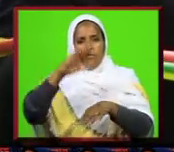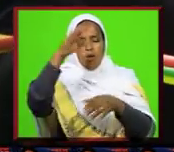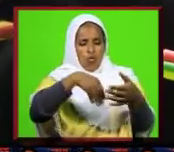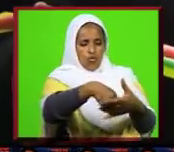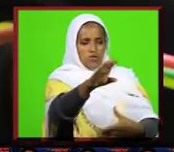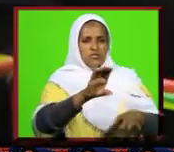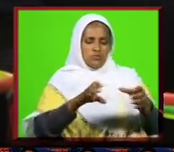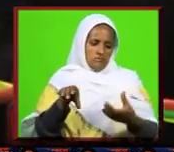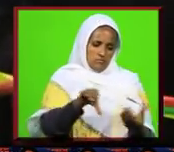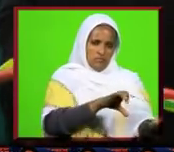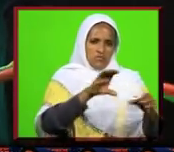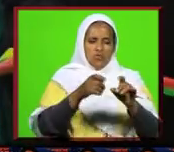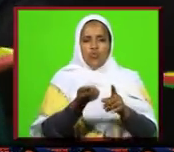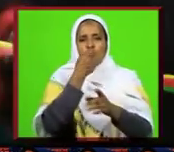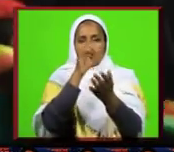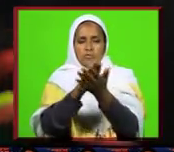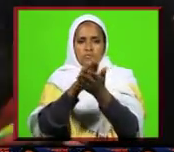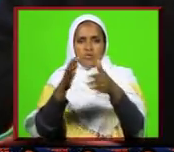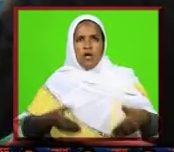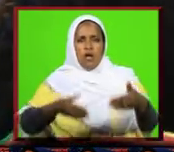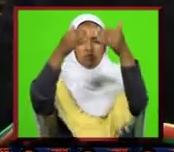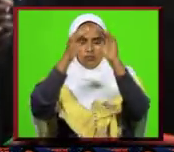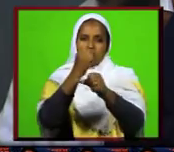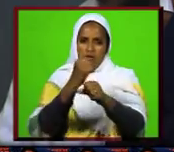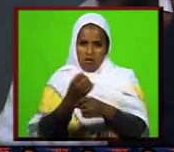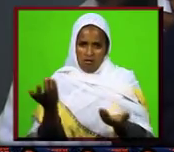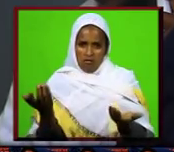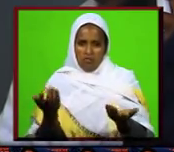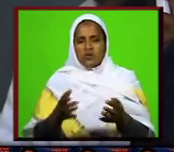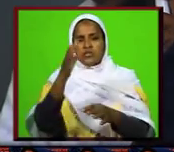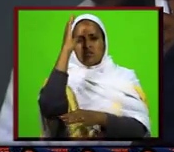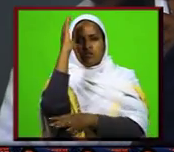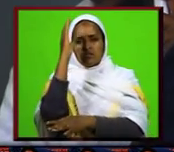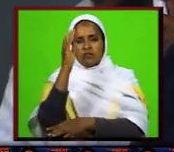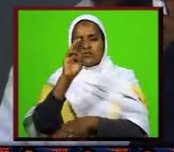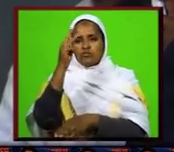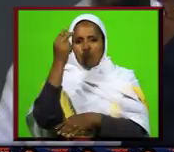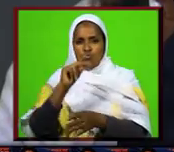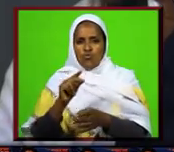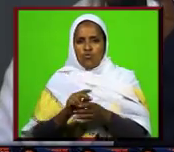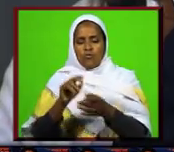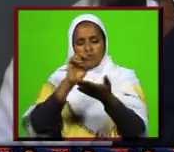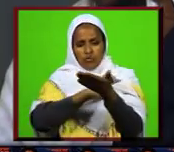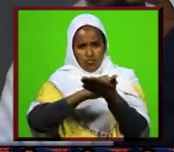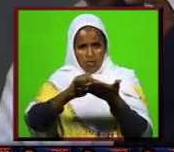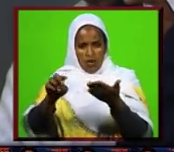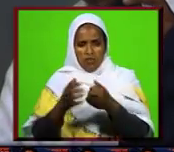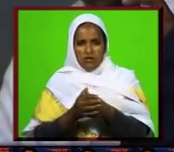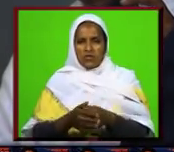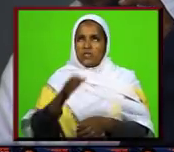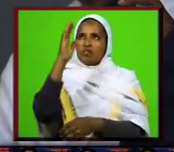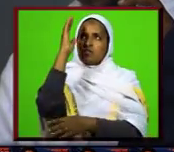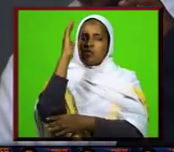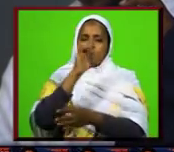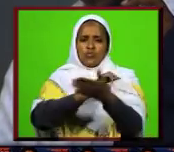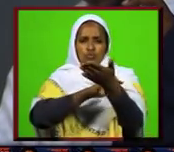የተደረገበትን አብነት ትምህርት ቤት አስገንብቶ አስረክቧቸዋል። እግዚአብሔር ስቡ በማህበረ ቅዱሳን